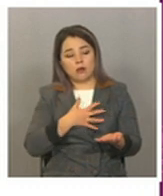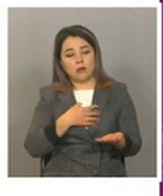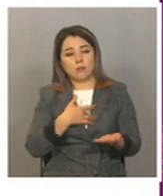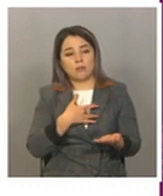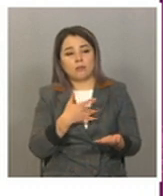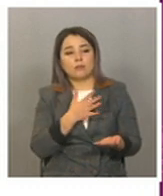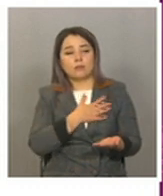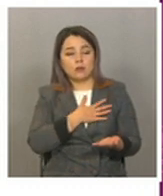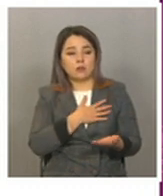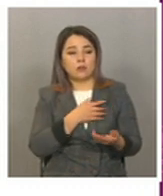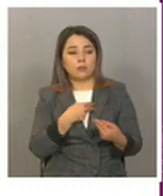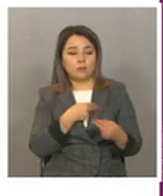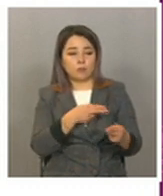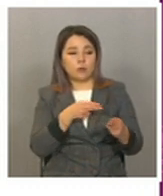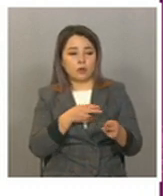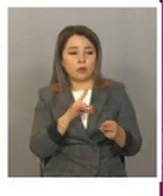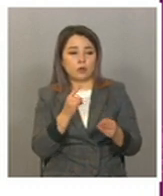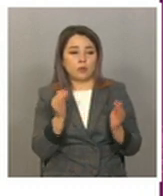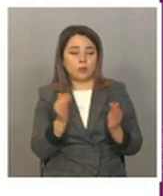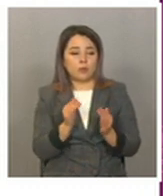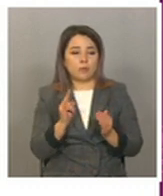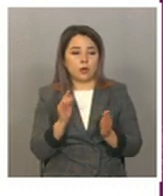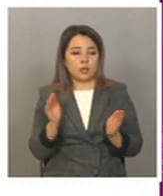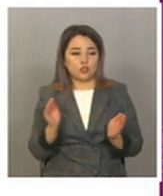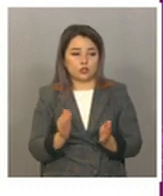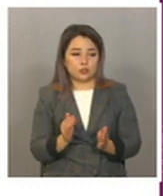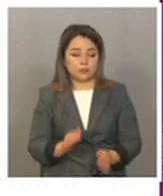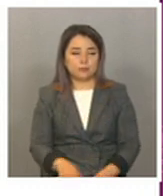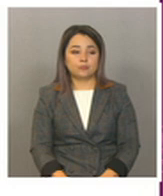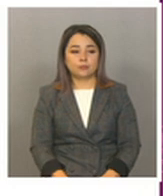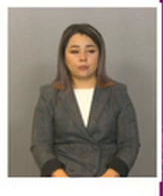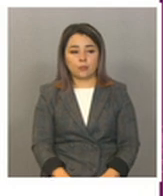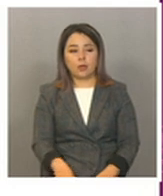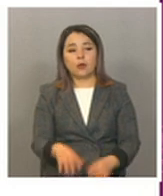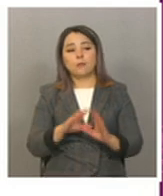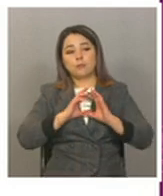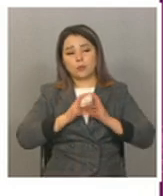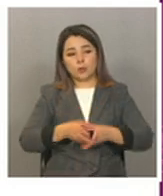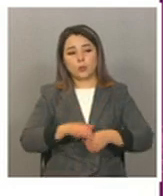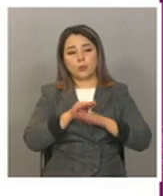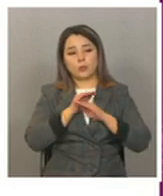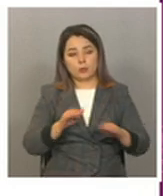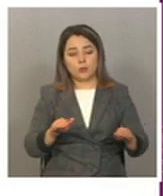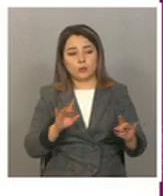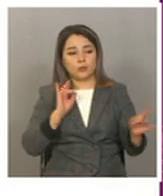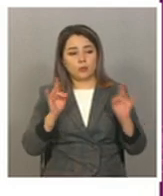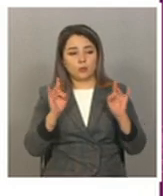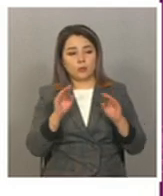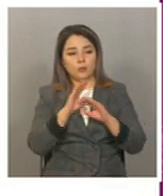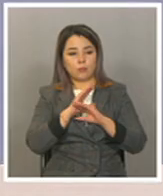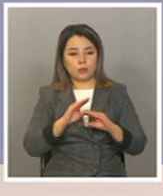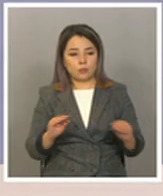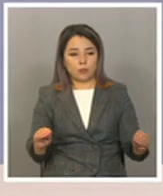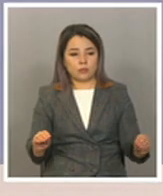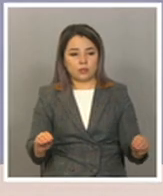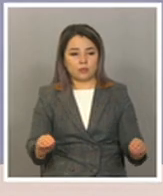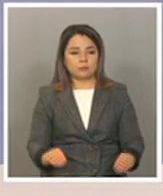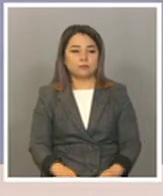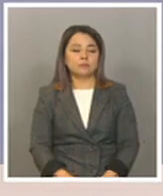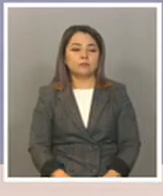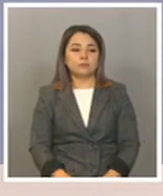малыш. Шестой пункт. Амир, утративший звуки, безмолвствовал.